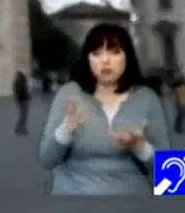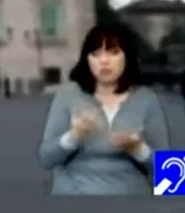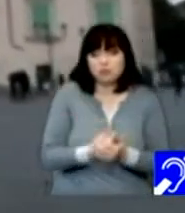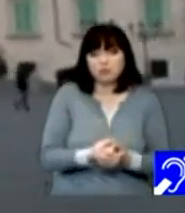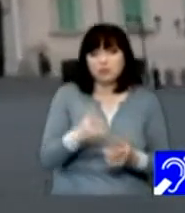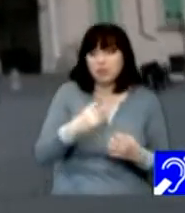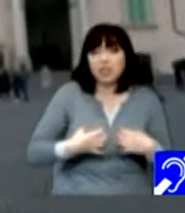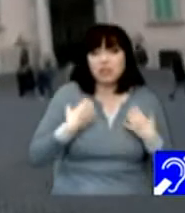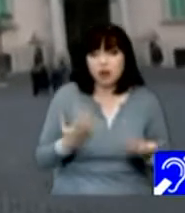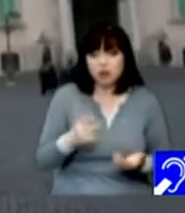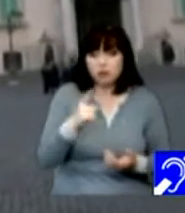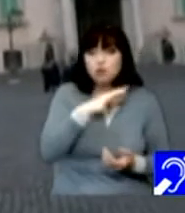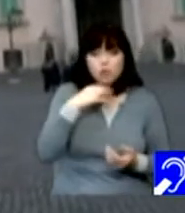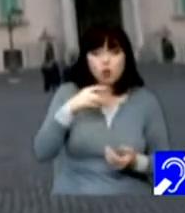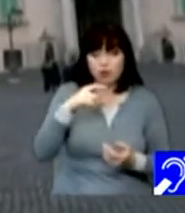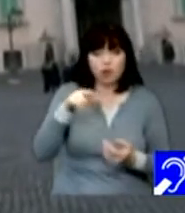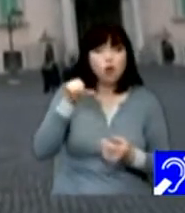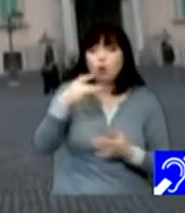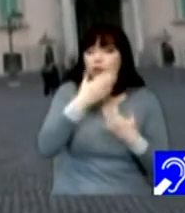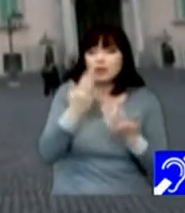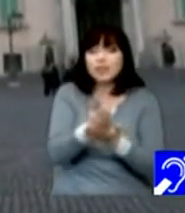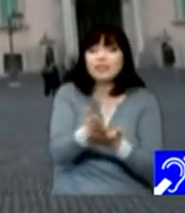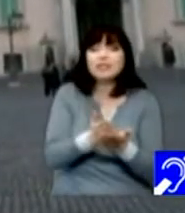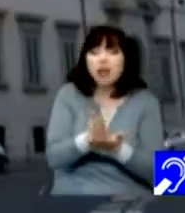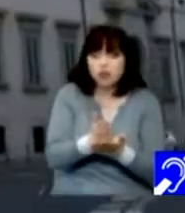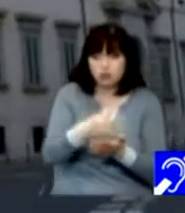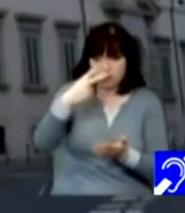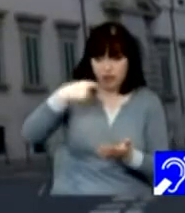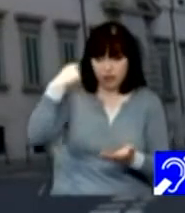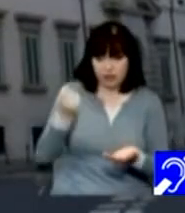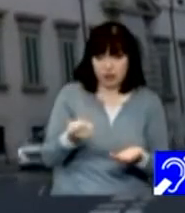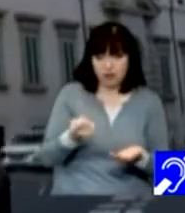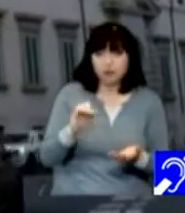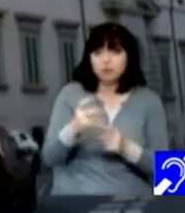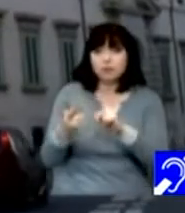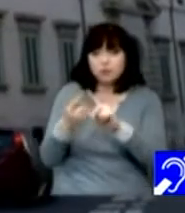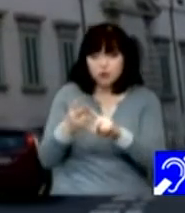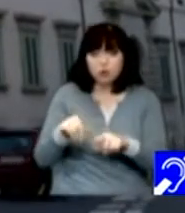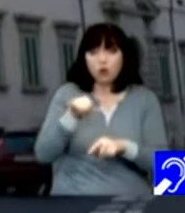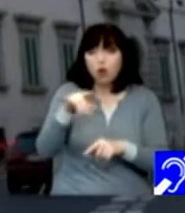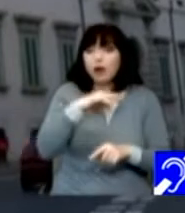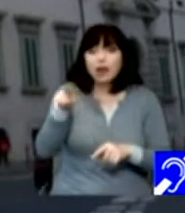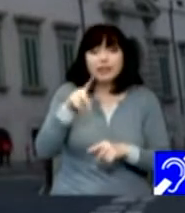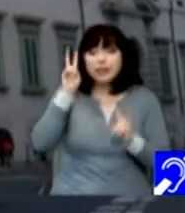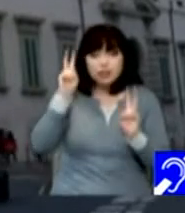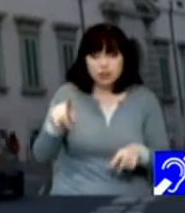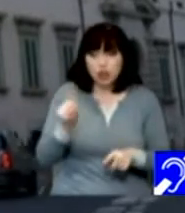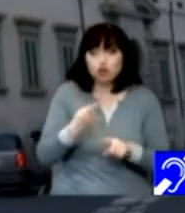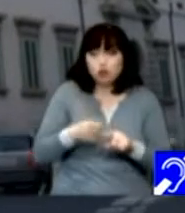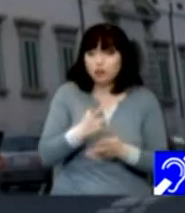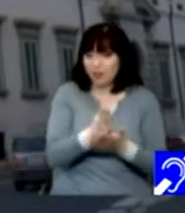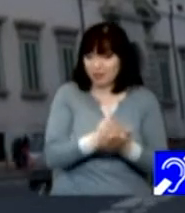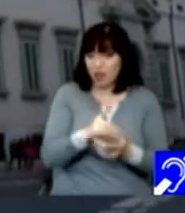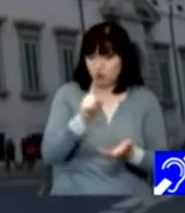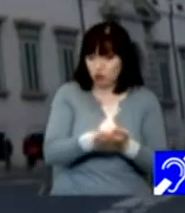deoarece foarte multe persoane nu au, în primul rând, stagiu minim de 20 de ani și alt doilea lucru, foarte multe persoane nu cunosc că, de fapt, în stagiul ăsta